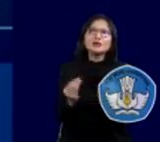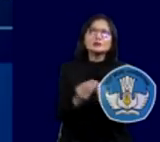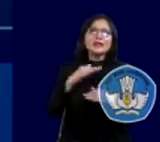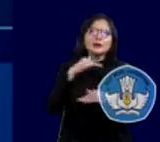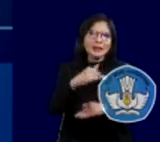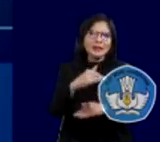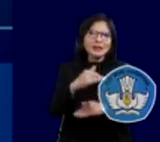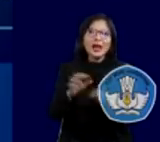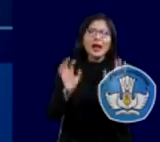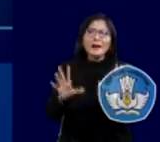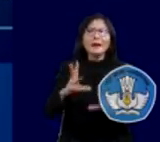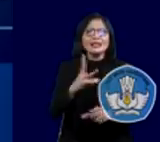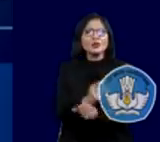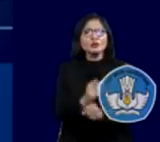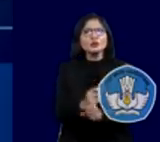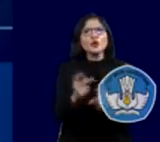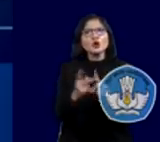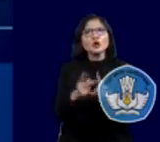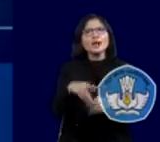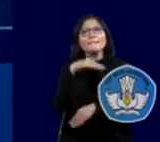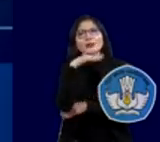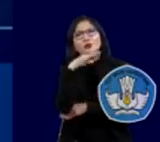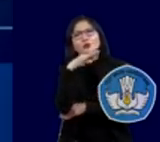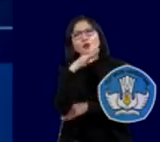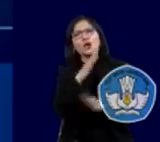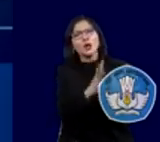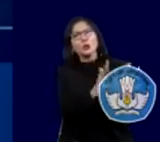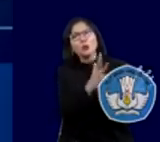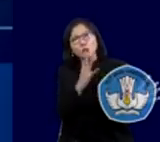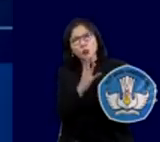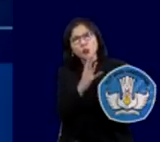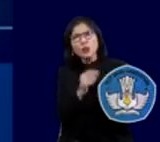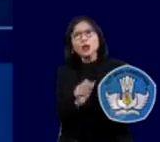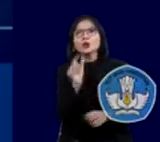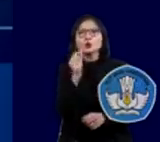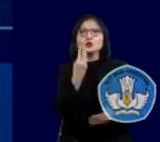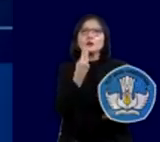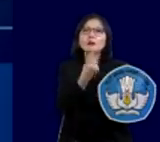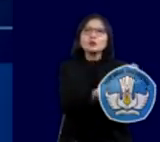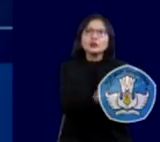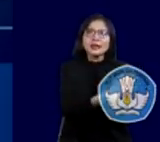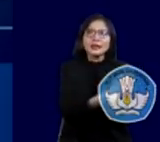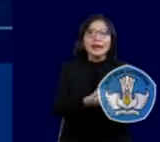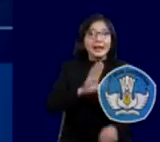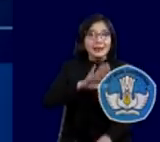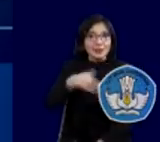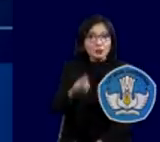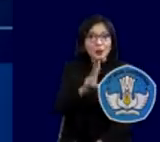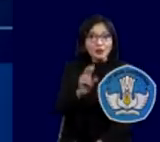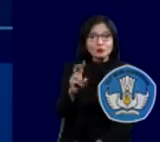sekali guru-guru honorer kita harus menunggu dan mengantri untuk bisa membuktikannya. Di tahun